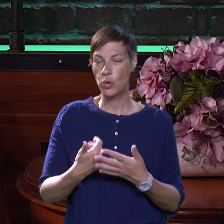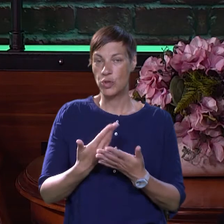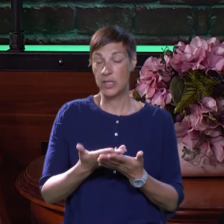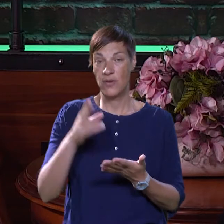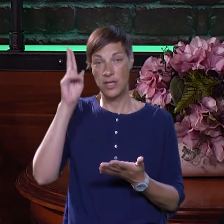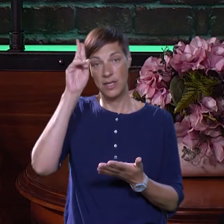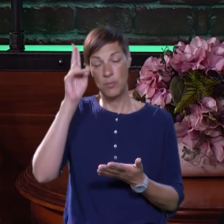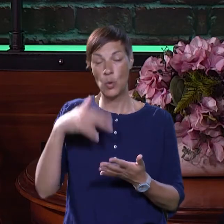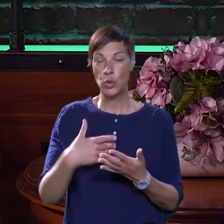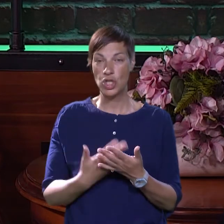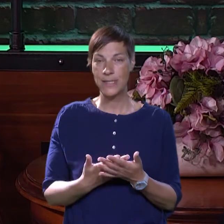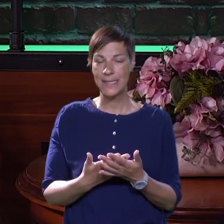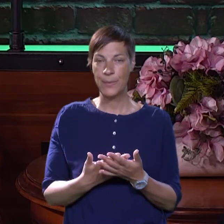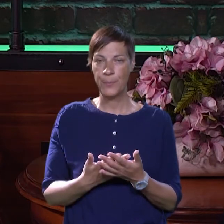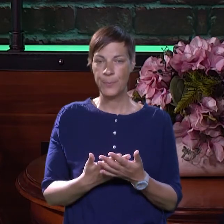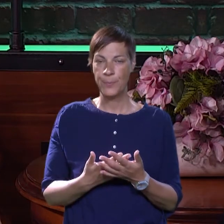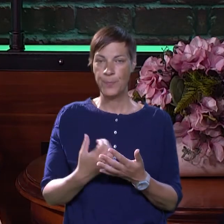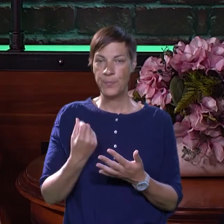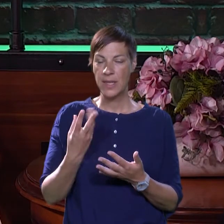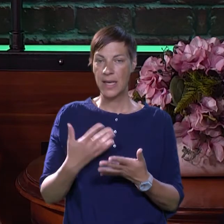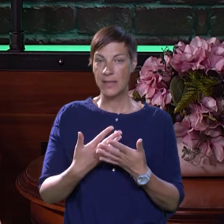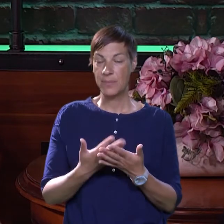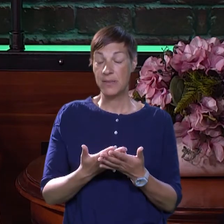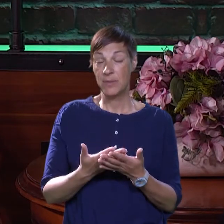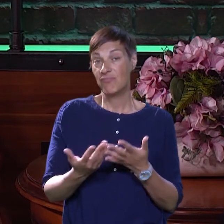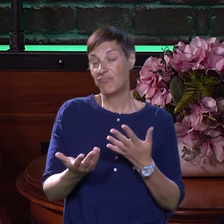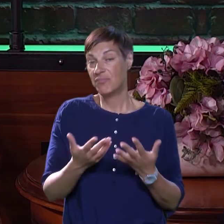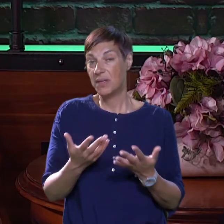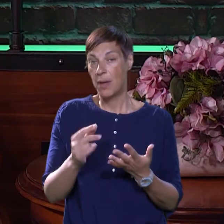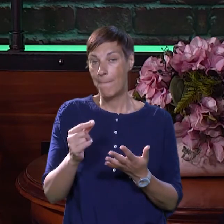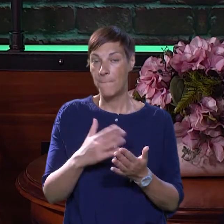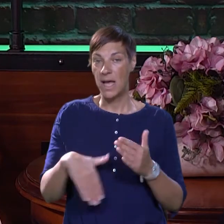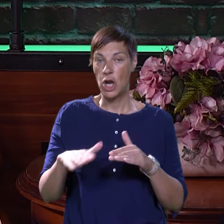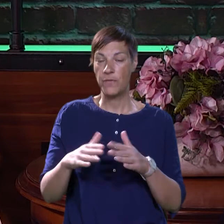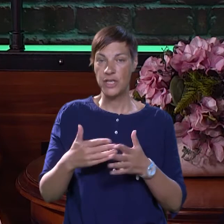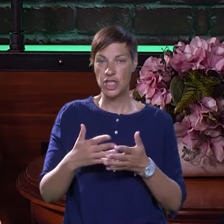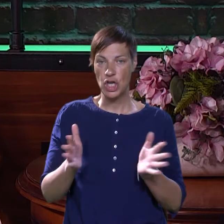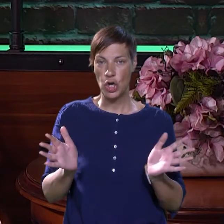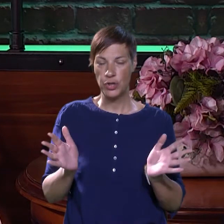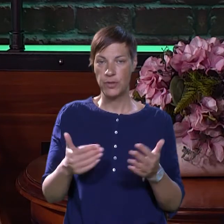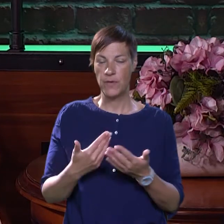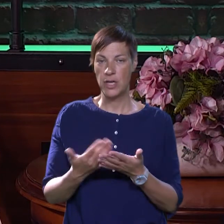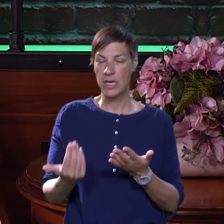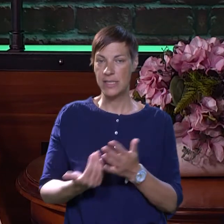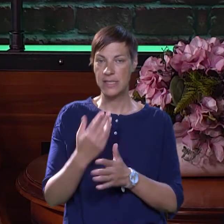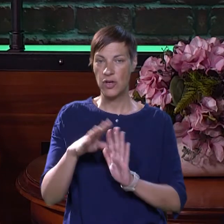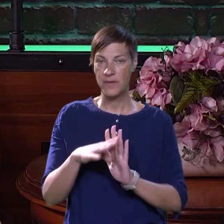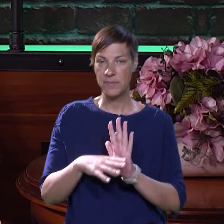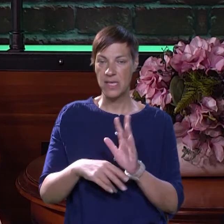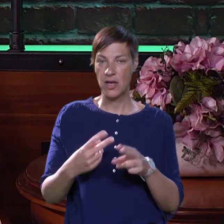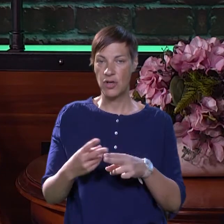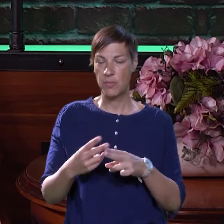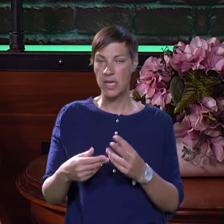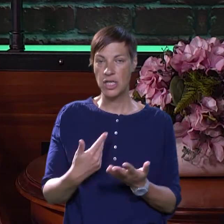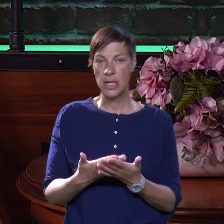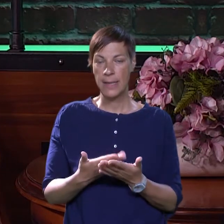te prilike, jer kad bismo, pretpostavimo, malo više otvorili i s novim zakonom riješili,